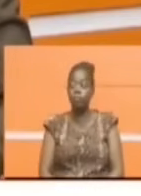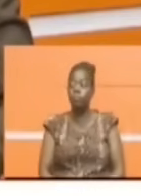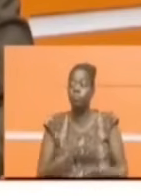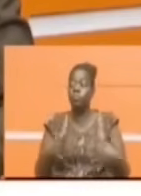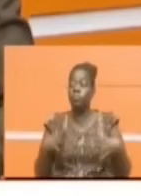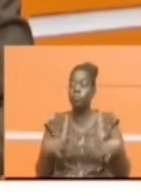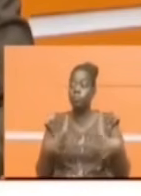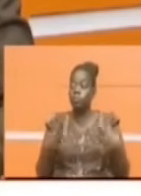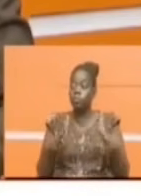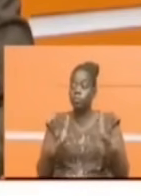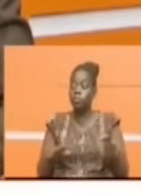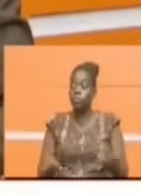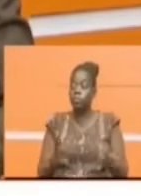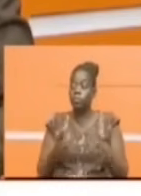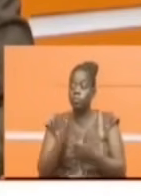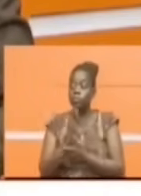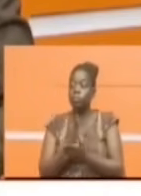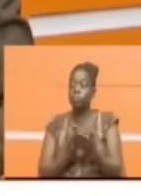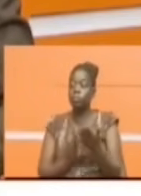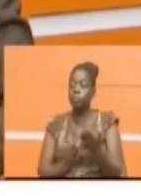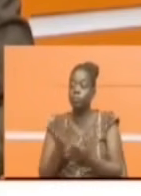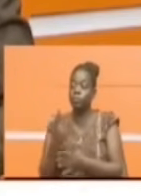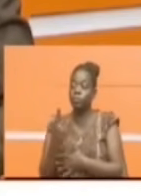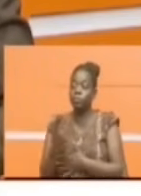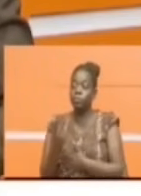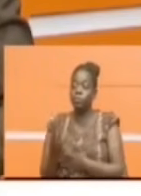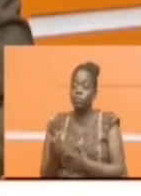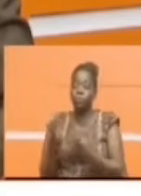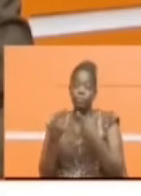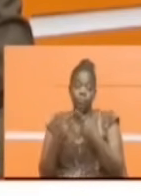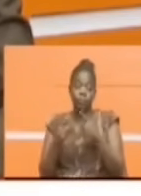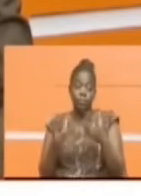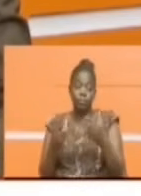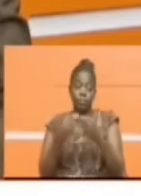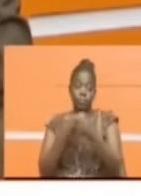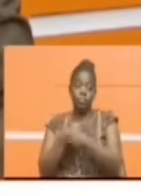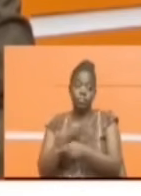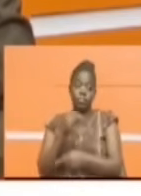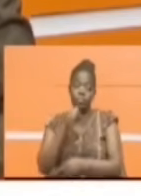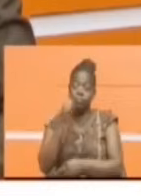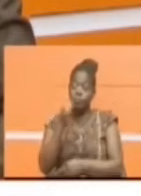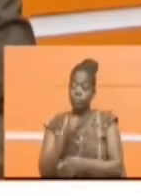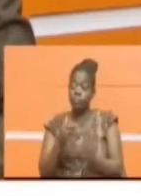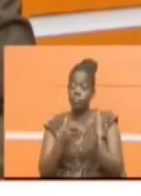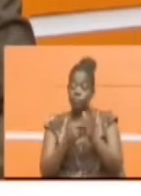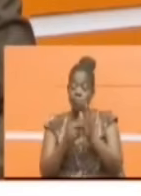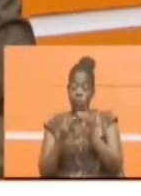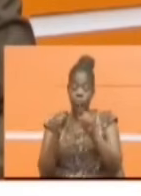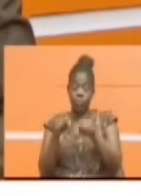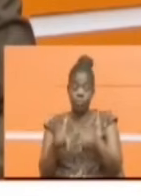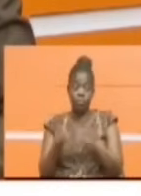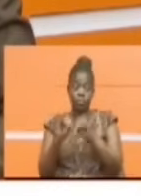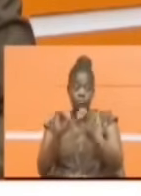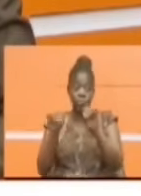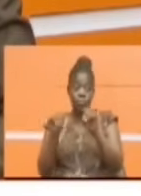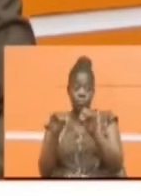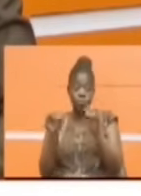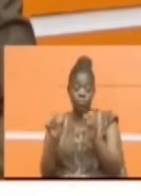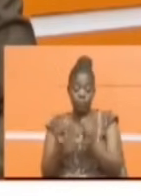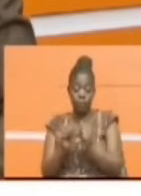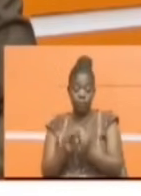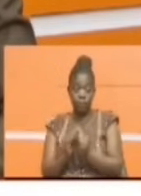nkukulisizaayo mukuumulamu okwo kitundu kyaffe kyakubiri tukitandise n'abooluganda lw'omukadde gwe twakulaga wano mu mawulire agataliiko